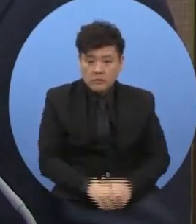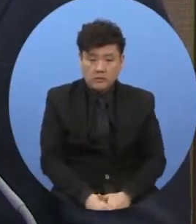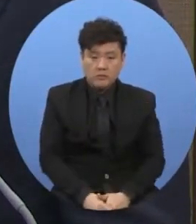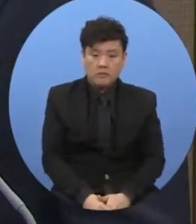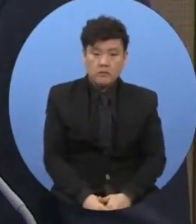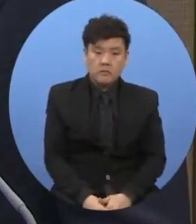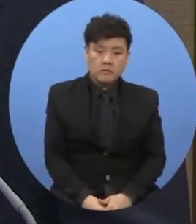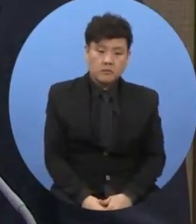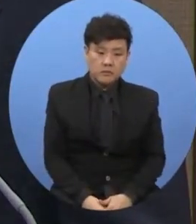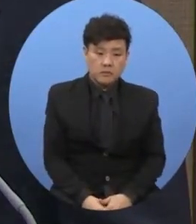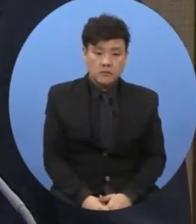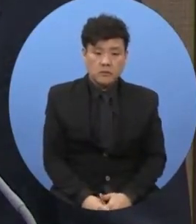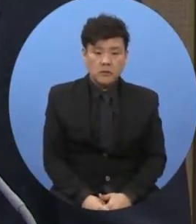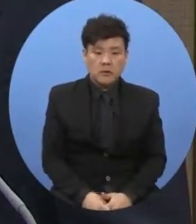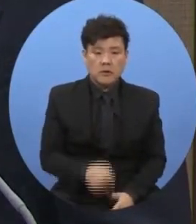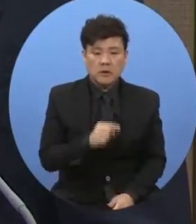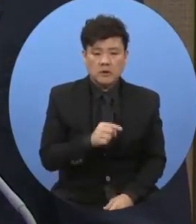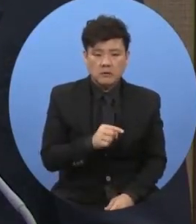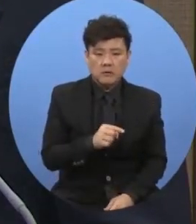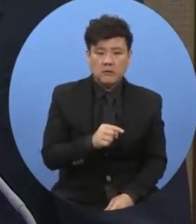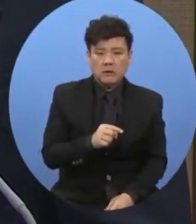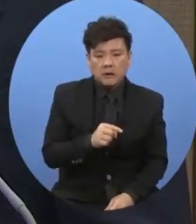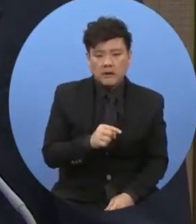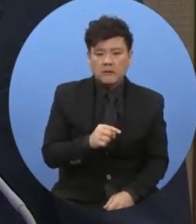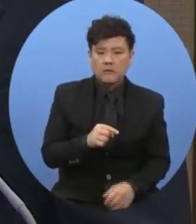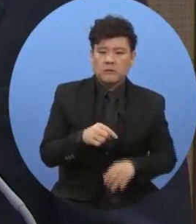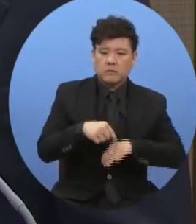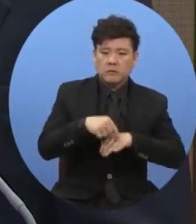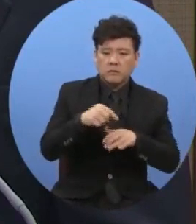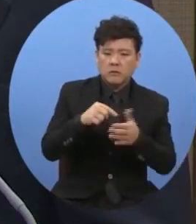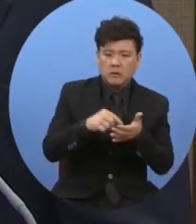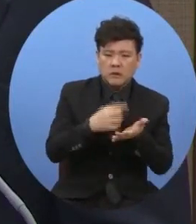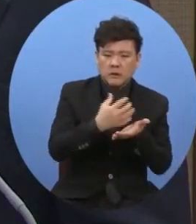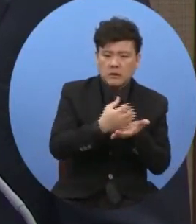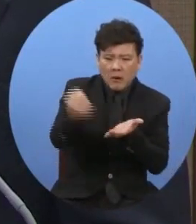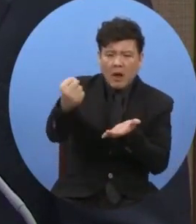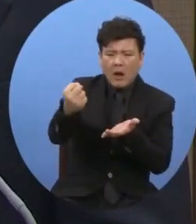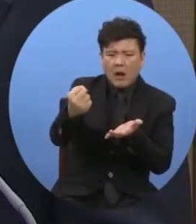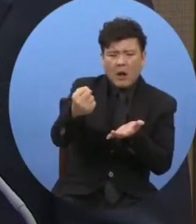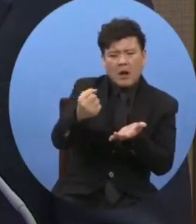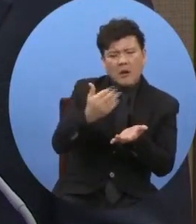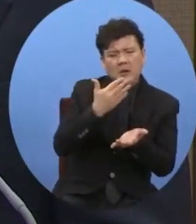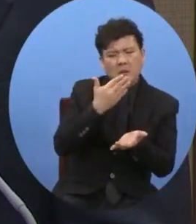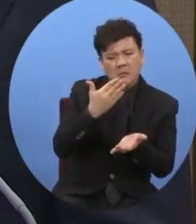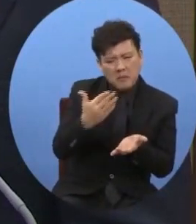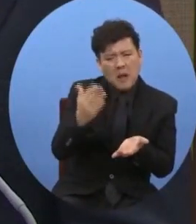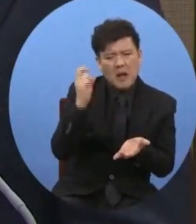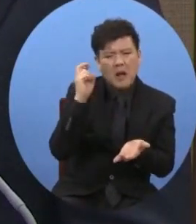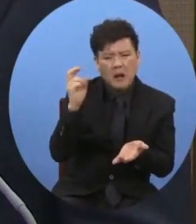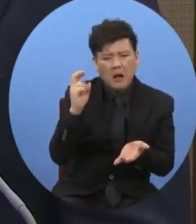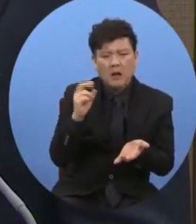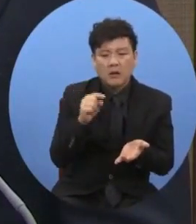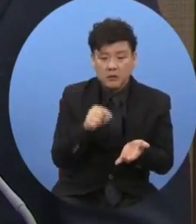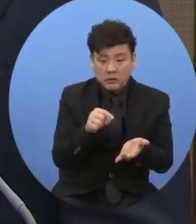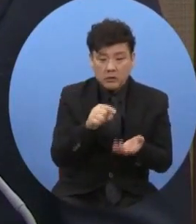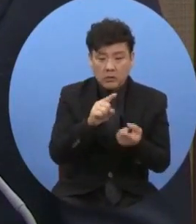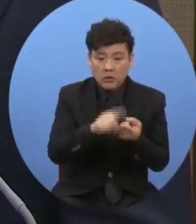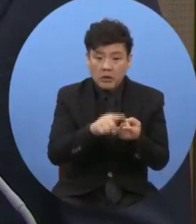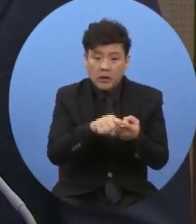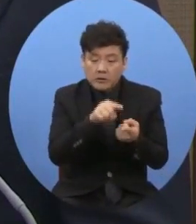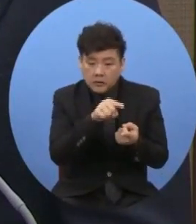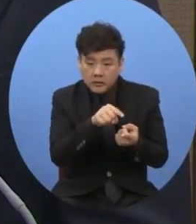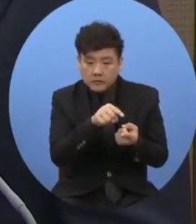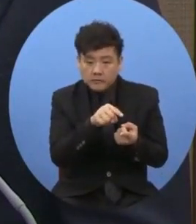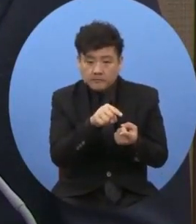뭐 박탈감이랄까요? 네. 예, 뭐 그런 현상도 벌어질 수 있다고 보여집니다. 그래서 적절히